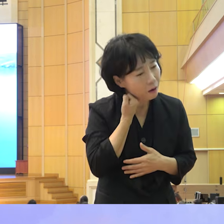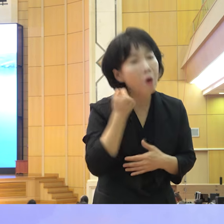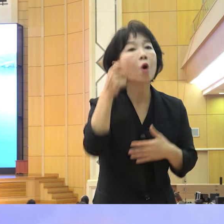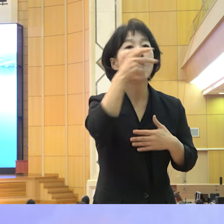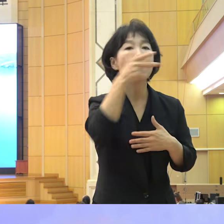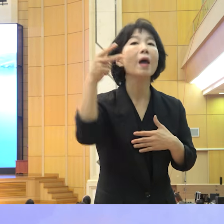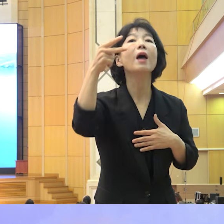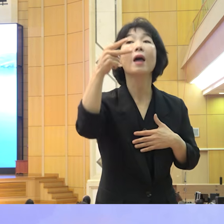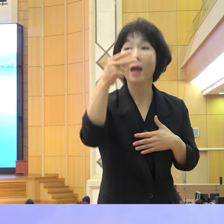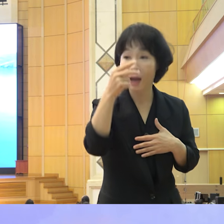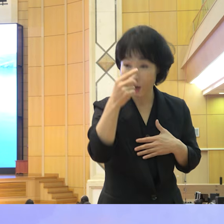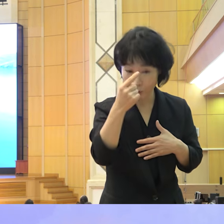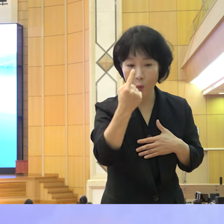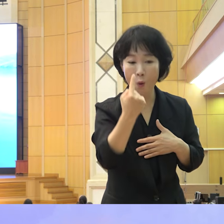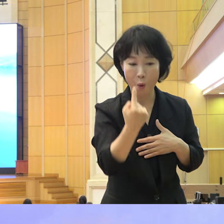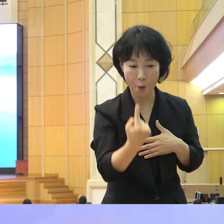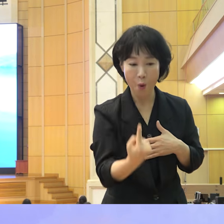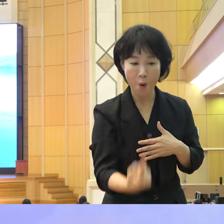어려움에도